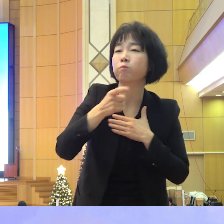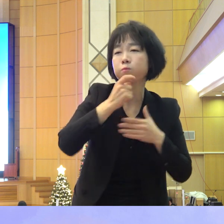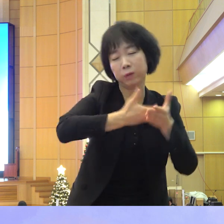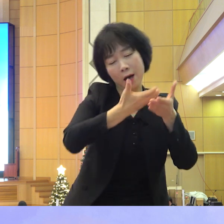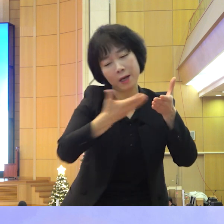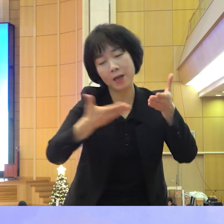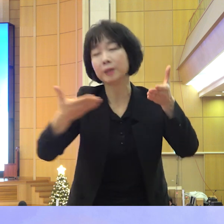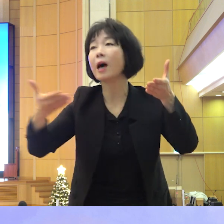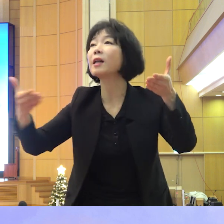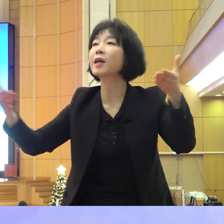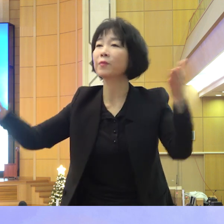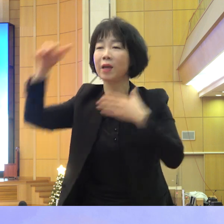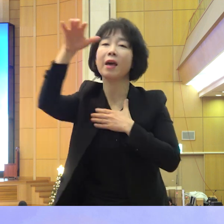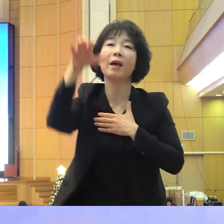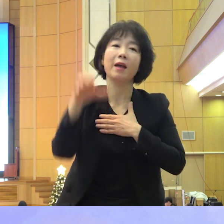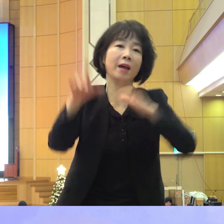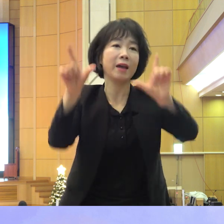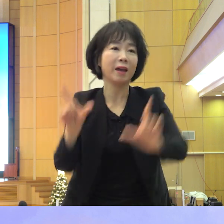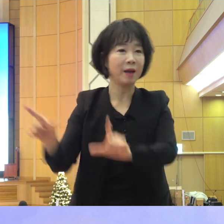생명 시냇가에